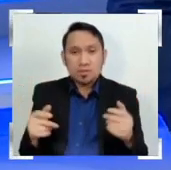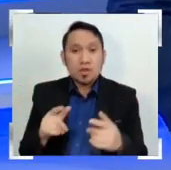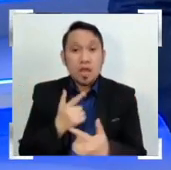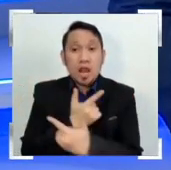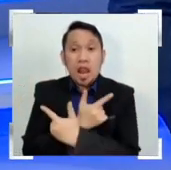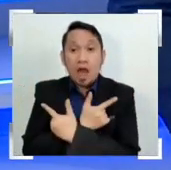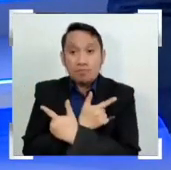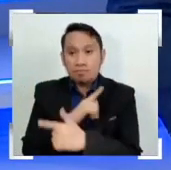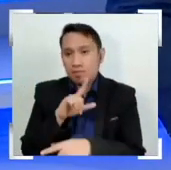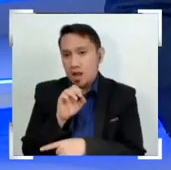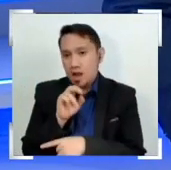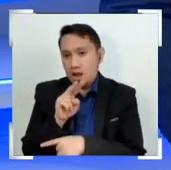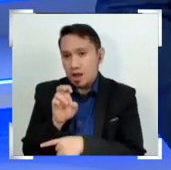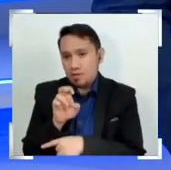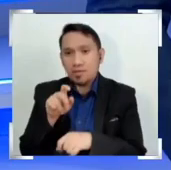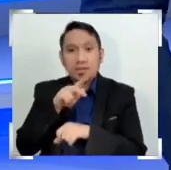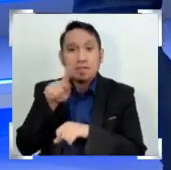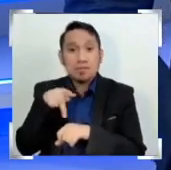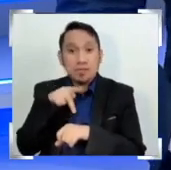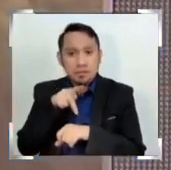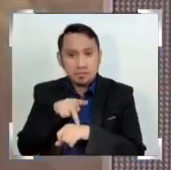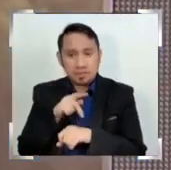Frasco. Saksi si Sandra Aguinaldo.